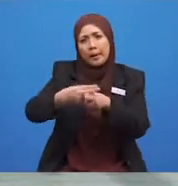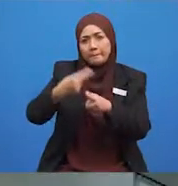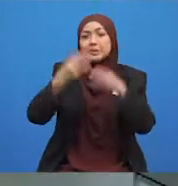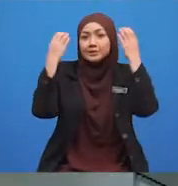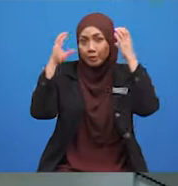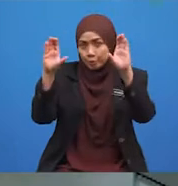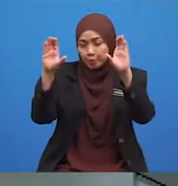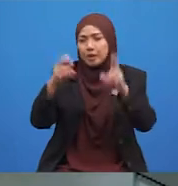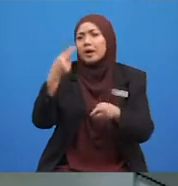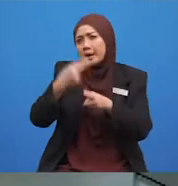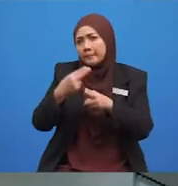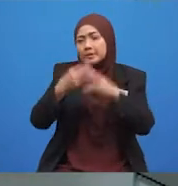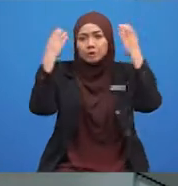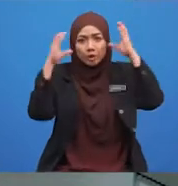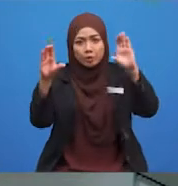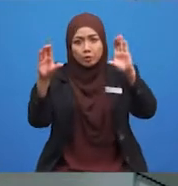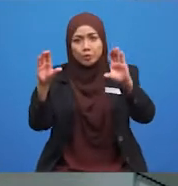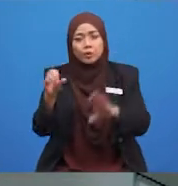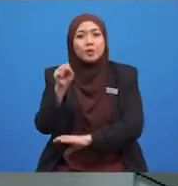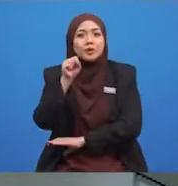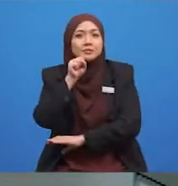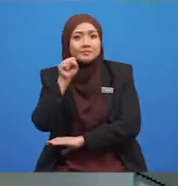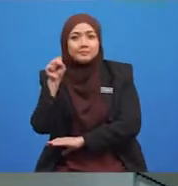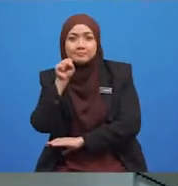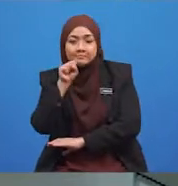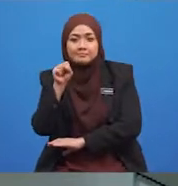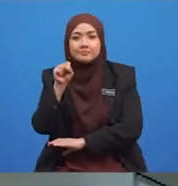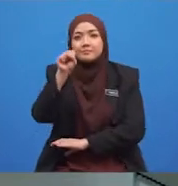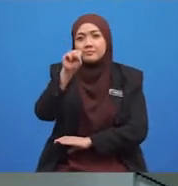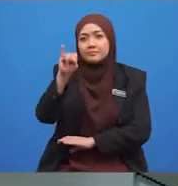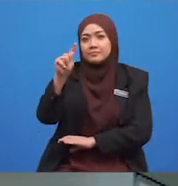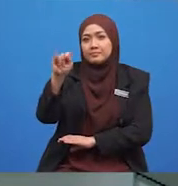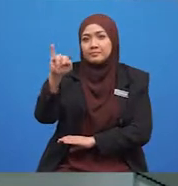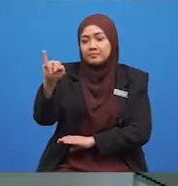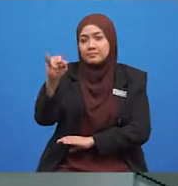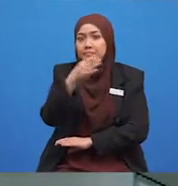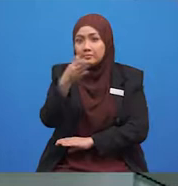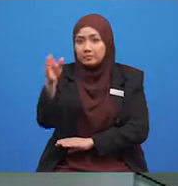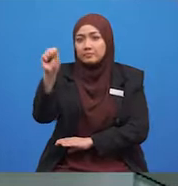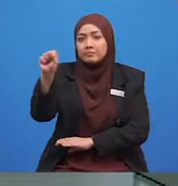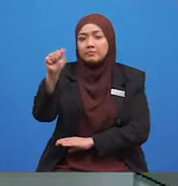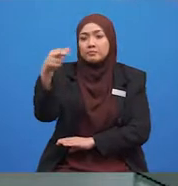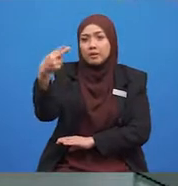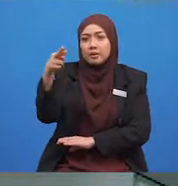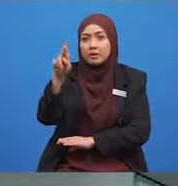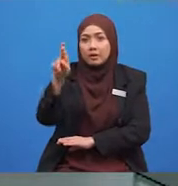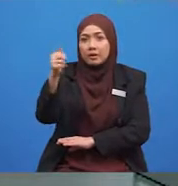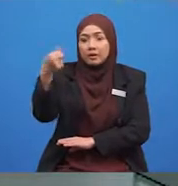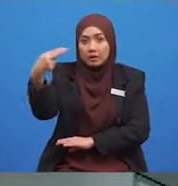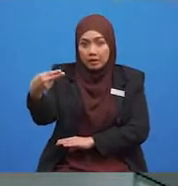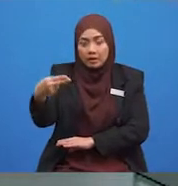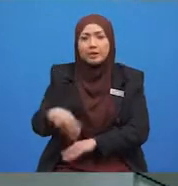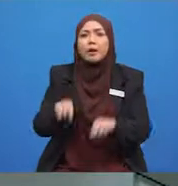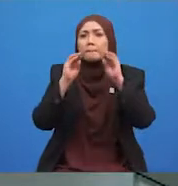dahulu. Nama cikgu Siti Sarah binti Muhammad Rafli. Cikgu merupakan guru